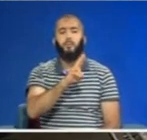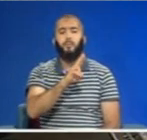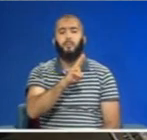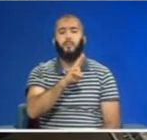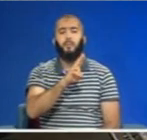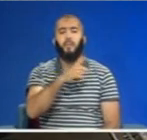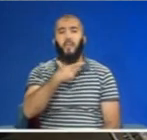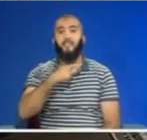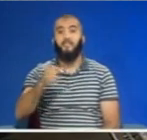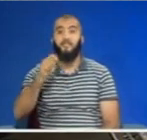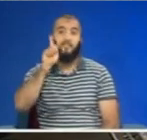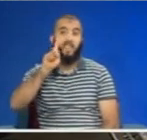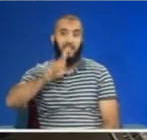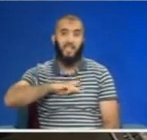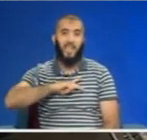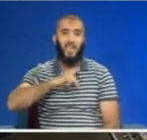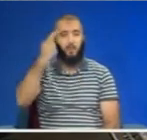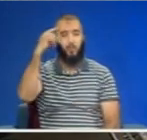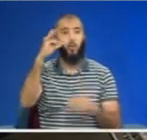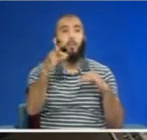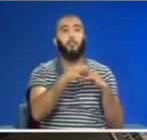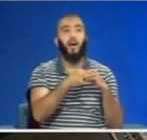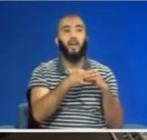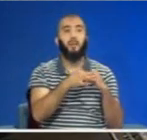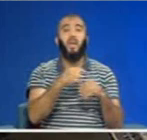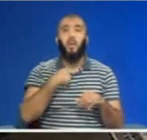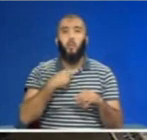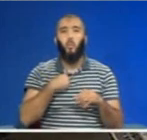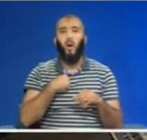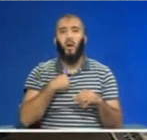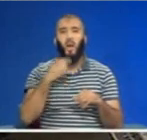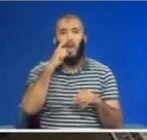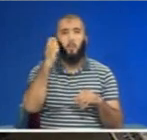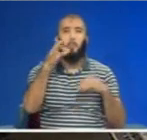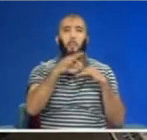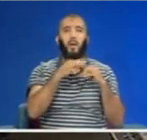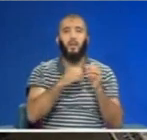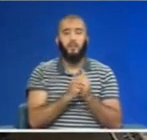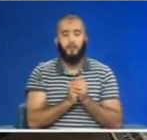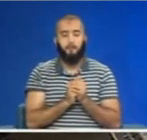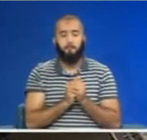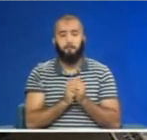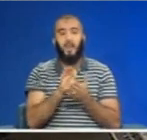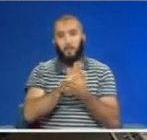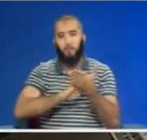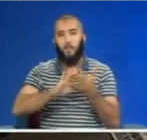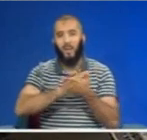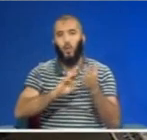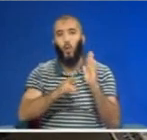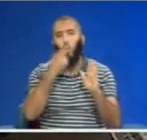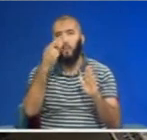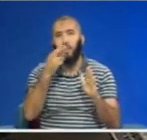باش تتزوج وأنا أرملة وعندي هنايا. أعيد السؤال الله يرضى